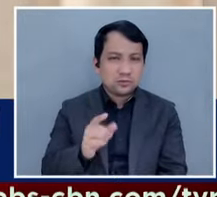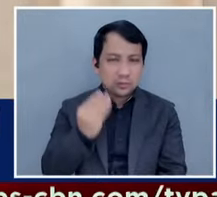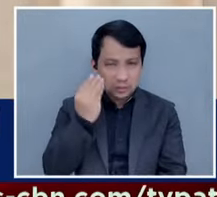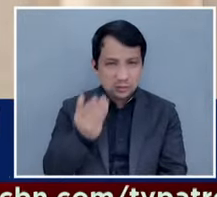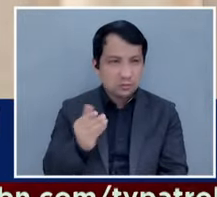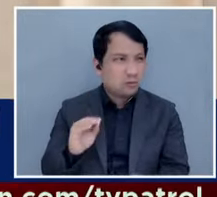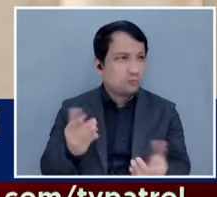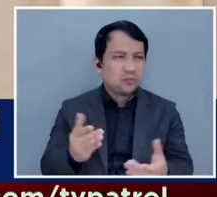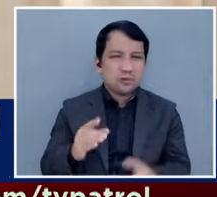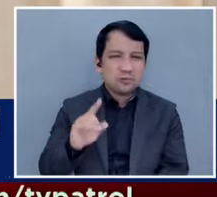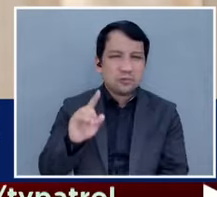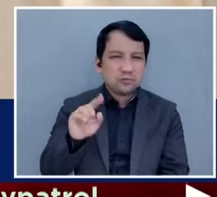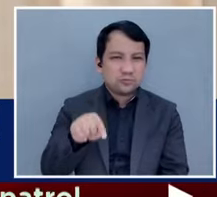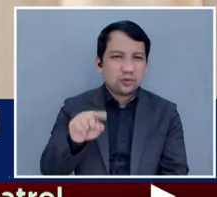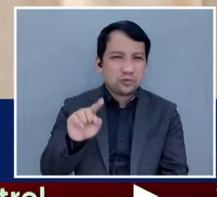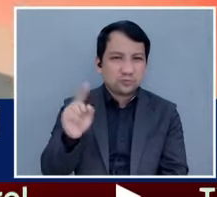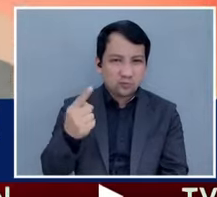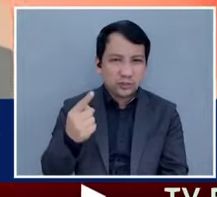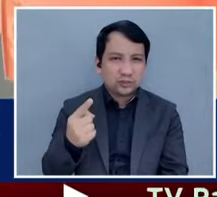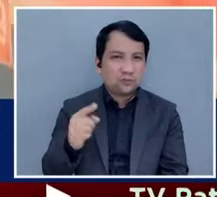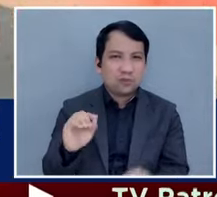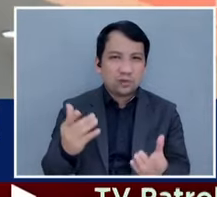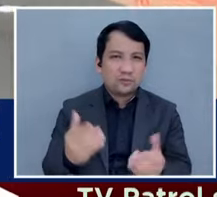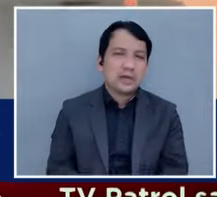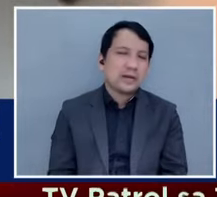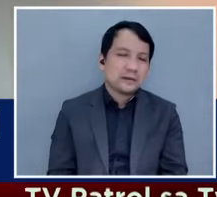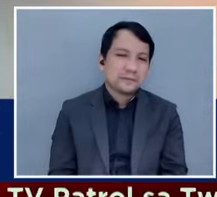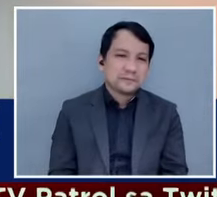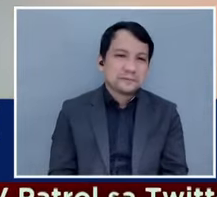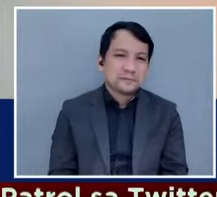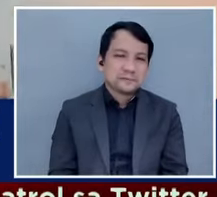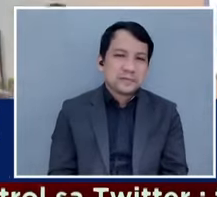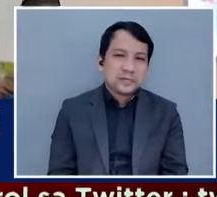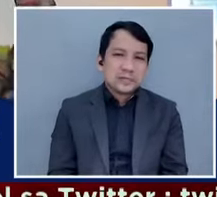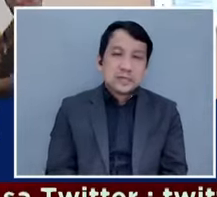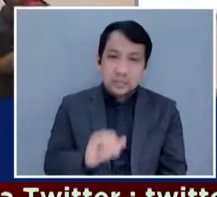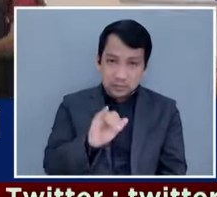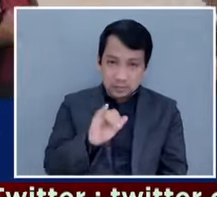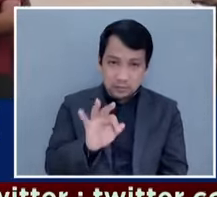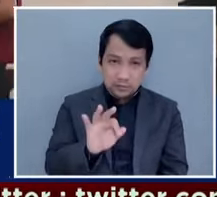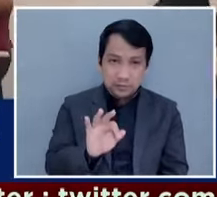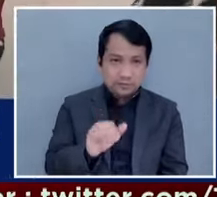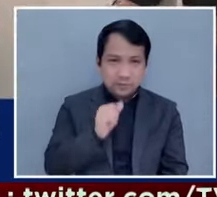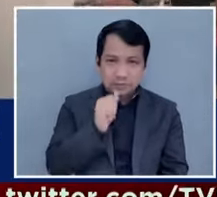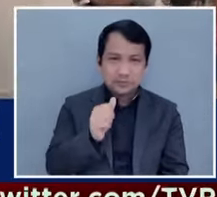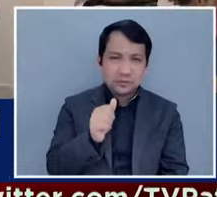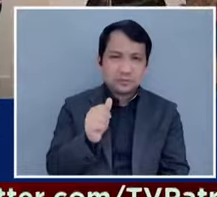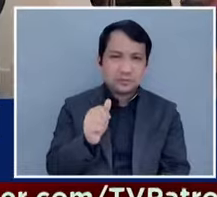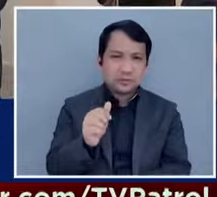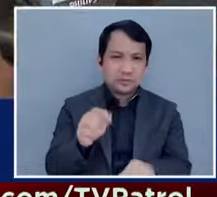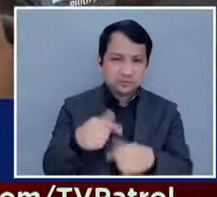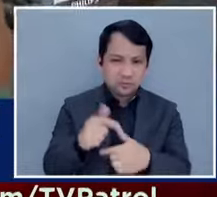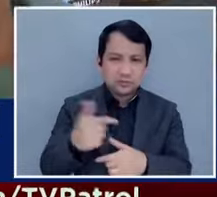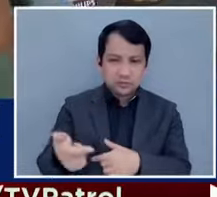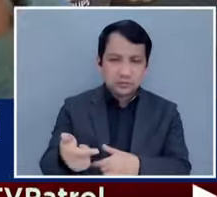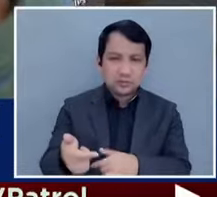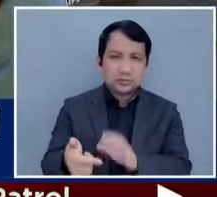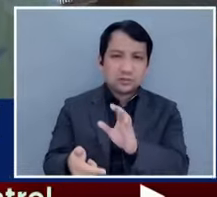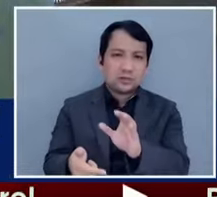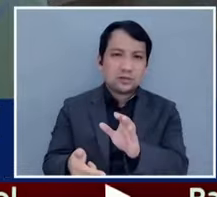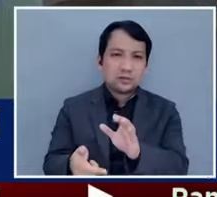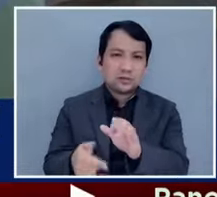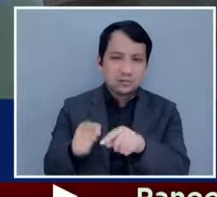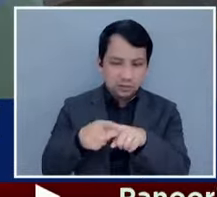1 centavo yung epekto historically na. Kung sakali, hindi naman agad-agad maipapasa sa susunod na bill sa